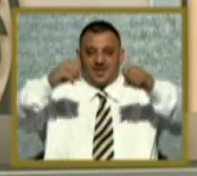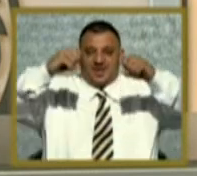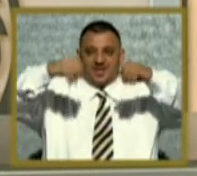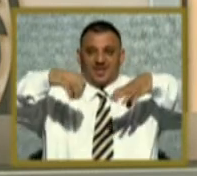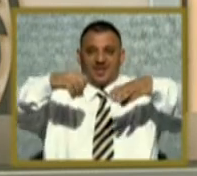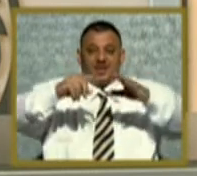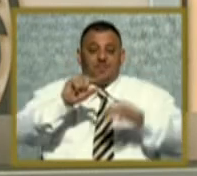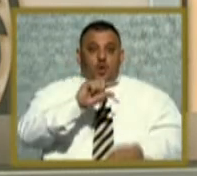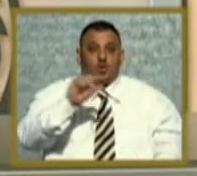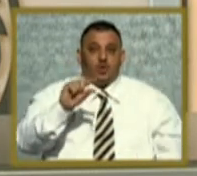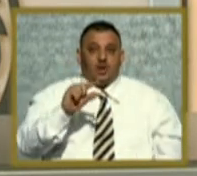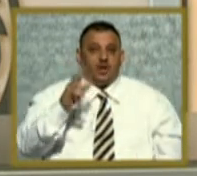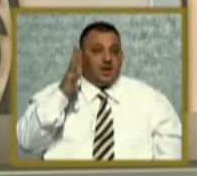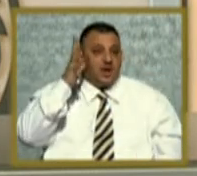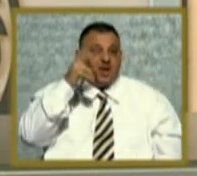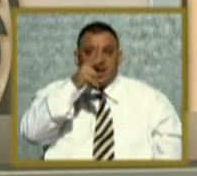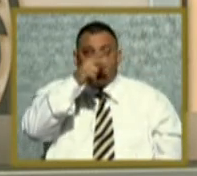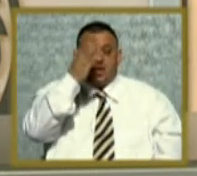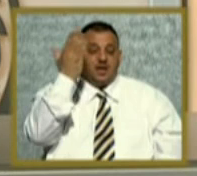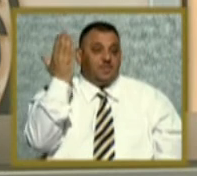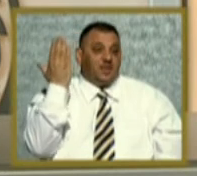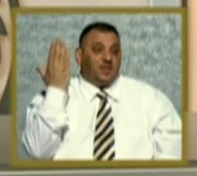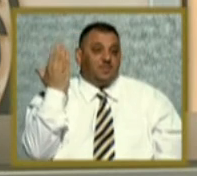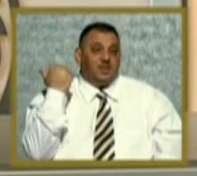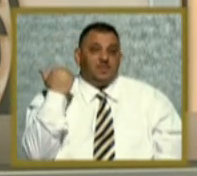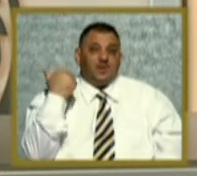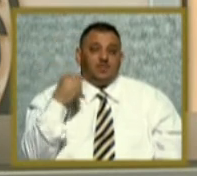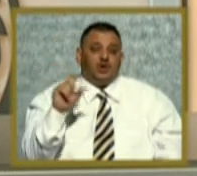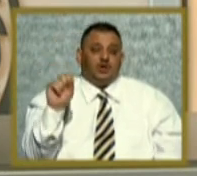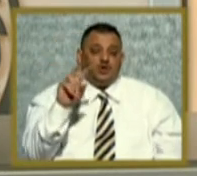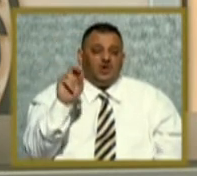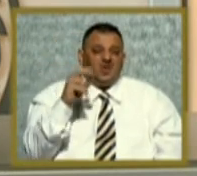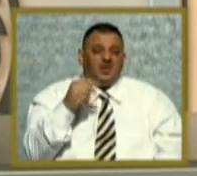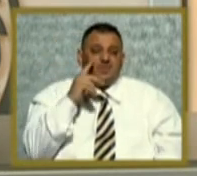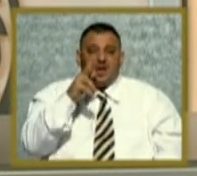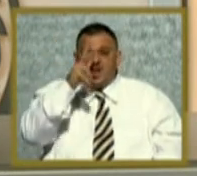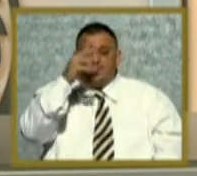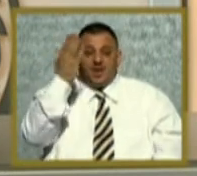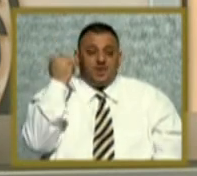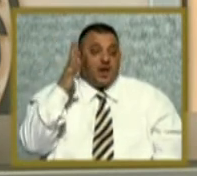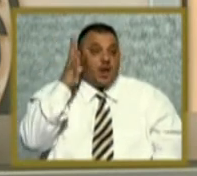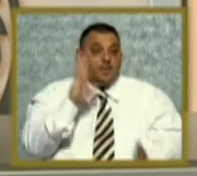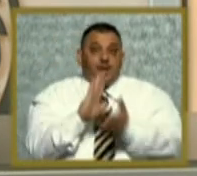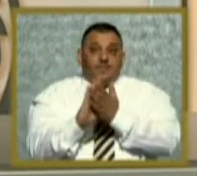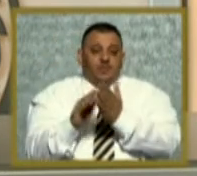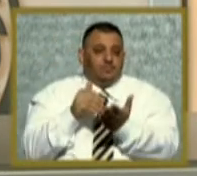بالنسبة لمن ترك الصلاة سنوات متعددة أو أشهر متعددة أو أشهر عديدة